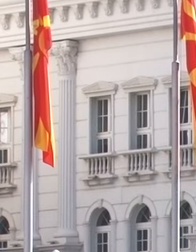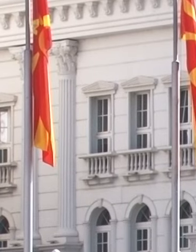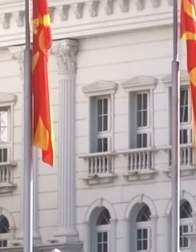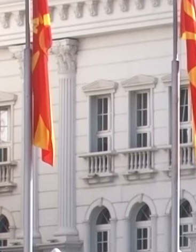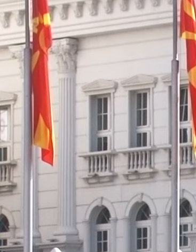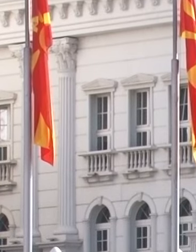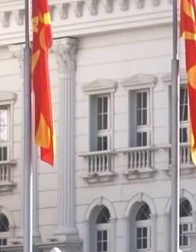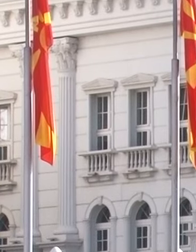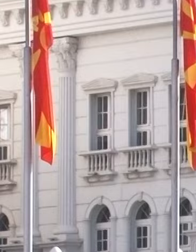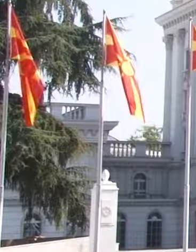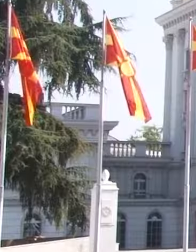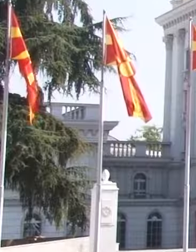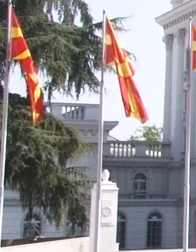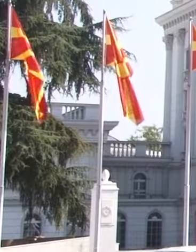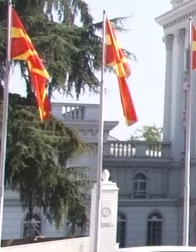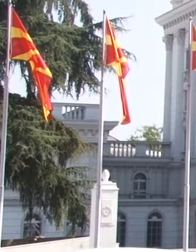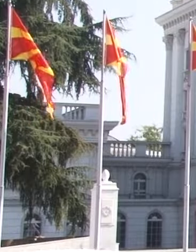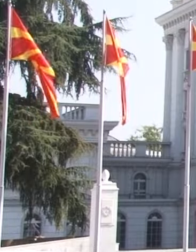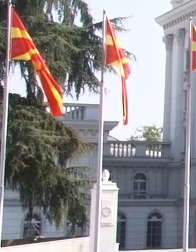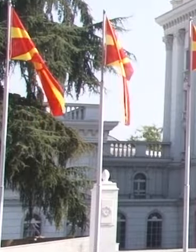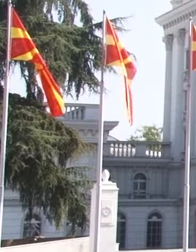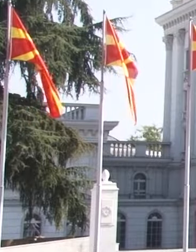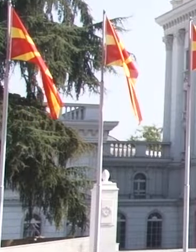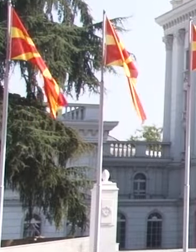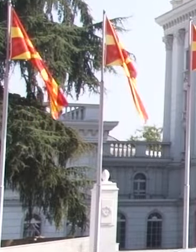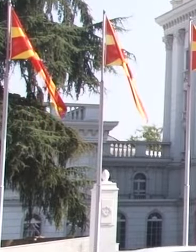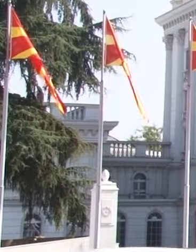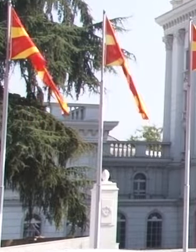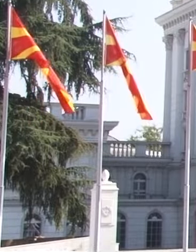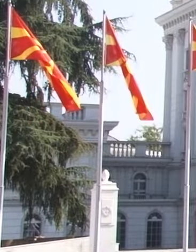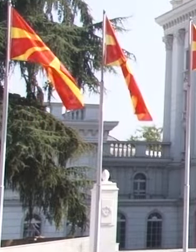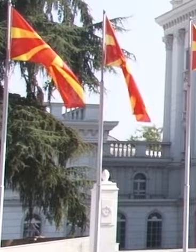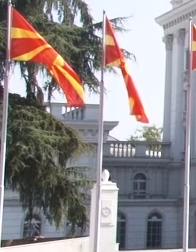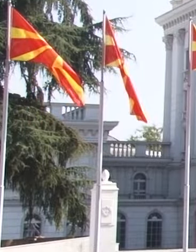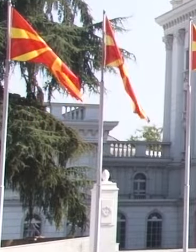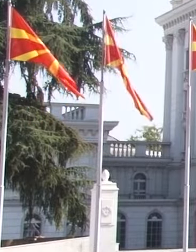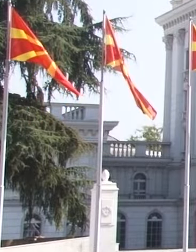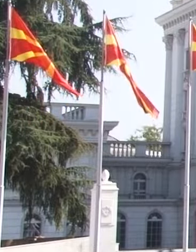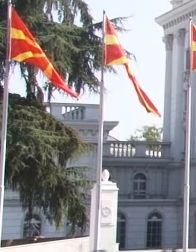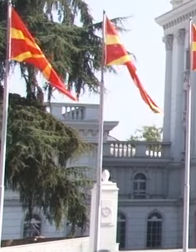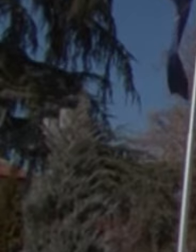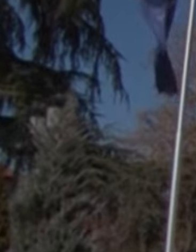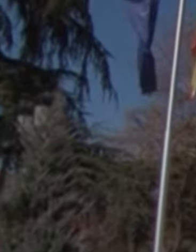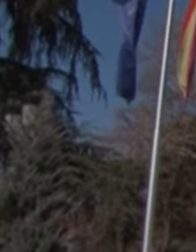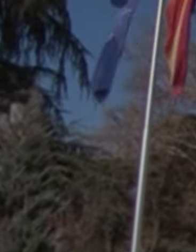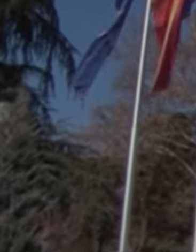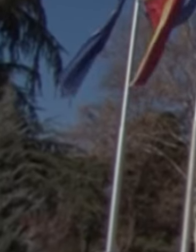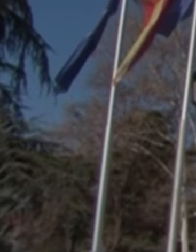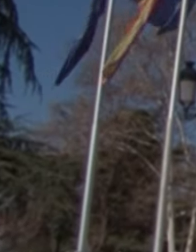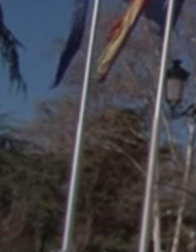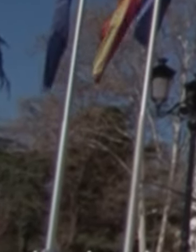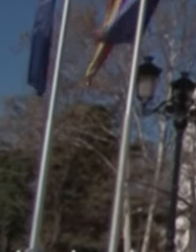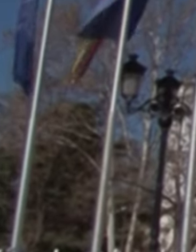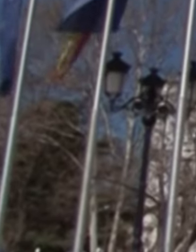според која претходната влада речи си ги потрошила сите пари за годинава, а планирала само до јуни. Како да знаеле дека ги